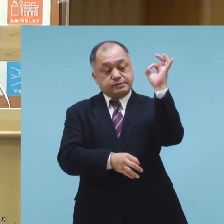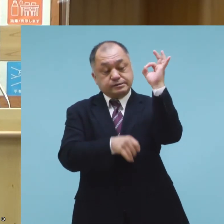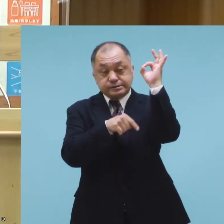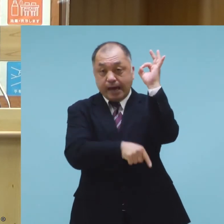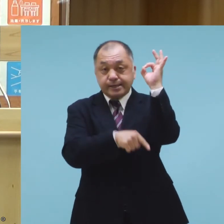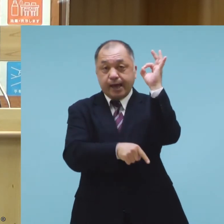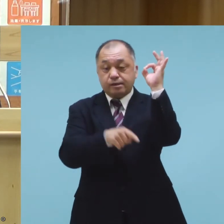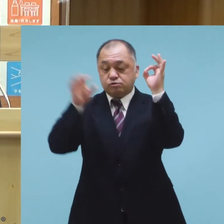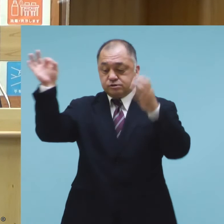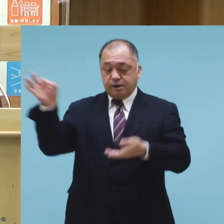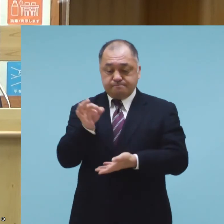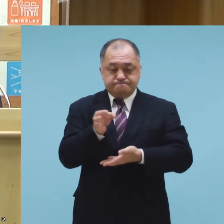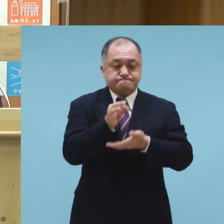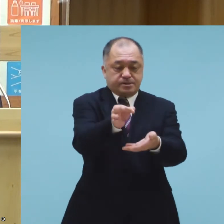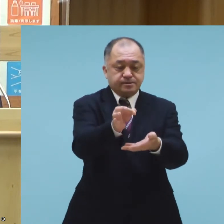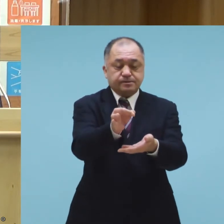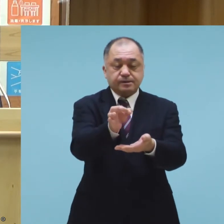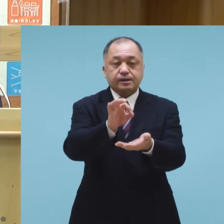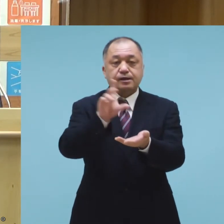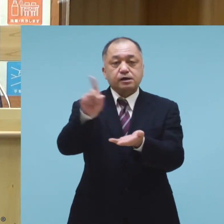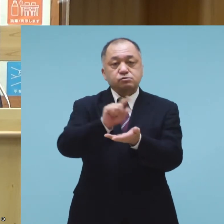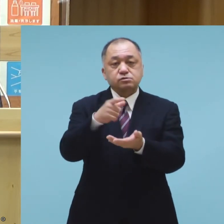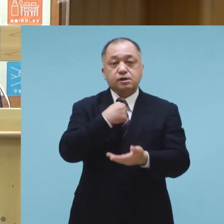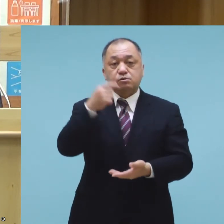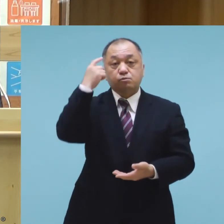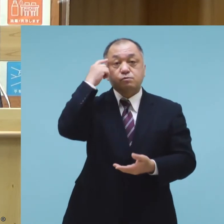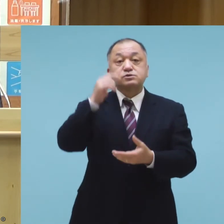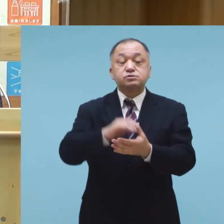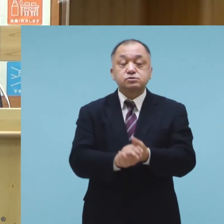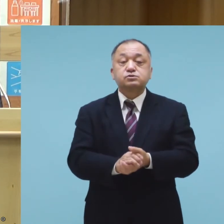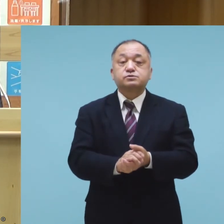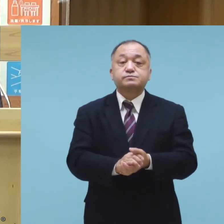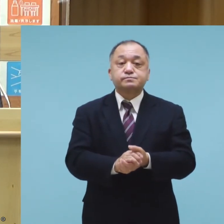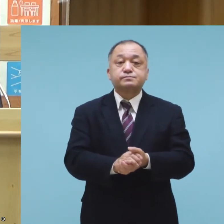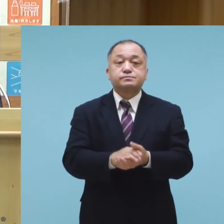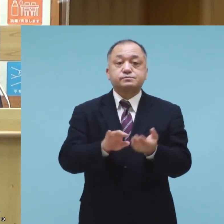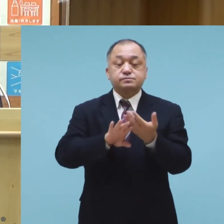たいというふうに思います。 ありがとうございます。 他にご質問ございますか。